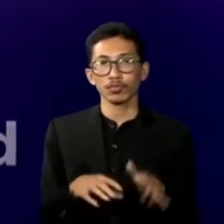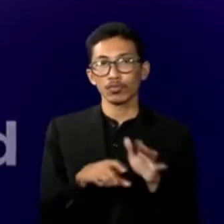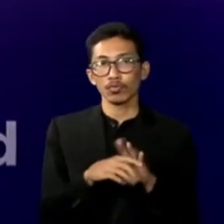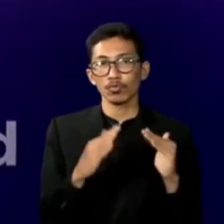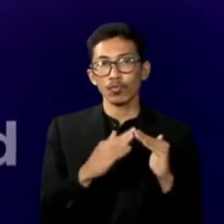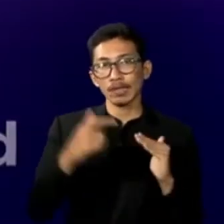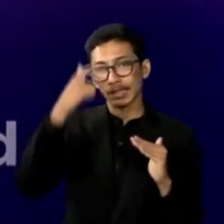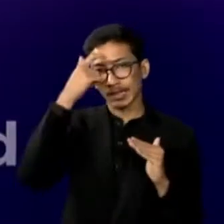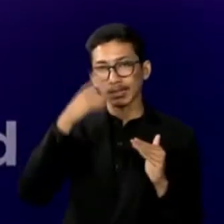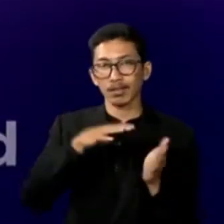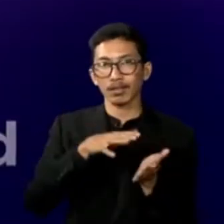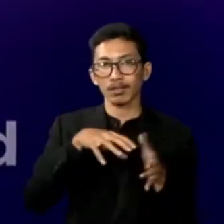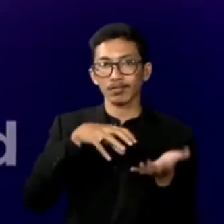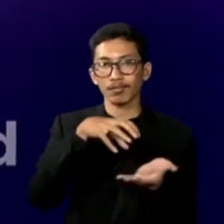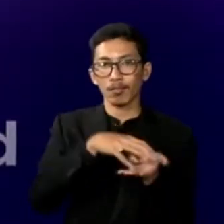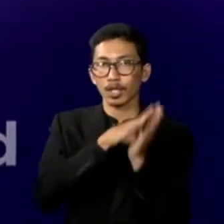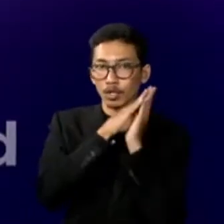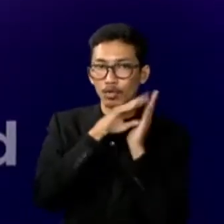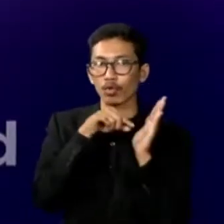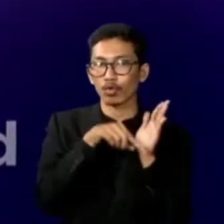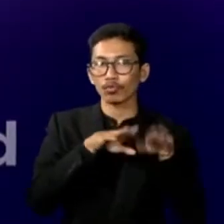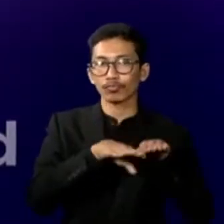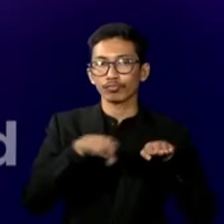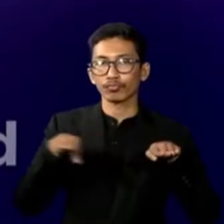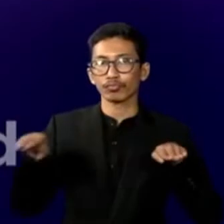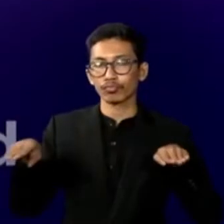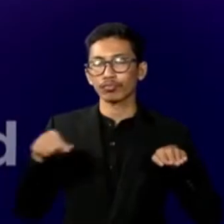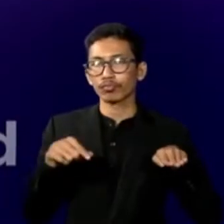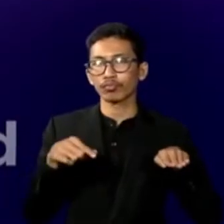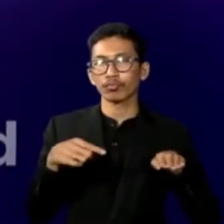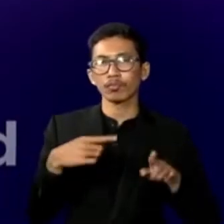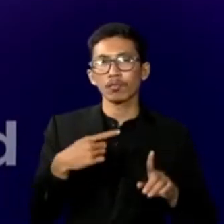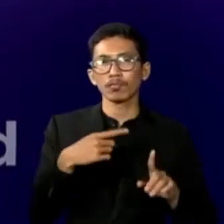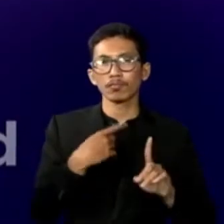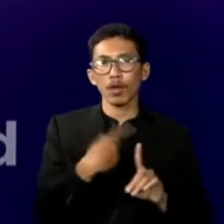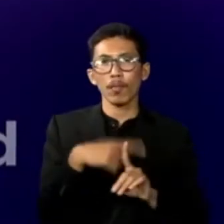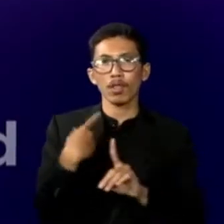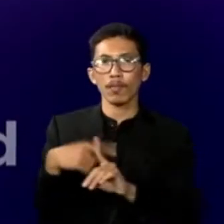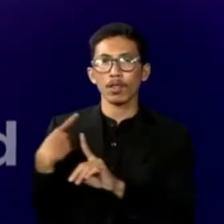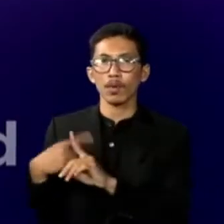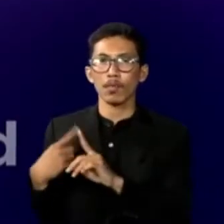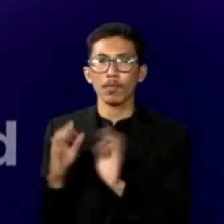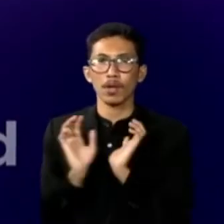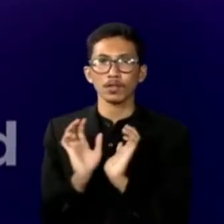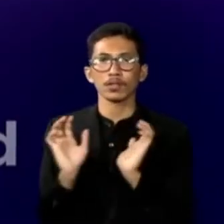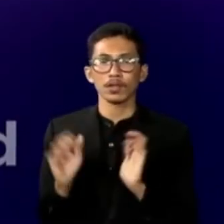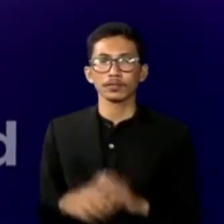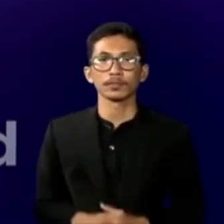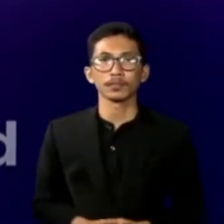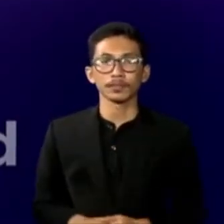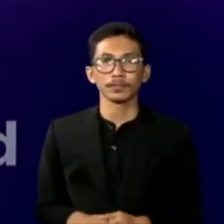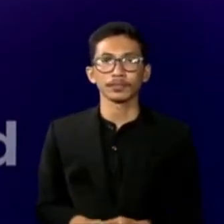tinggi apa huniannya memang beberapa daerah sudah mencoba mengusik api hal